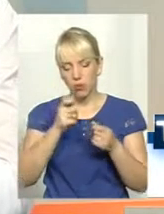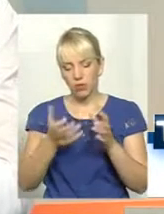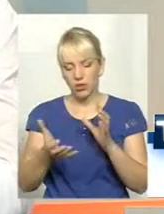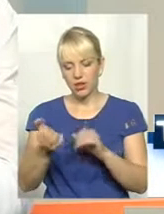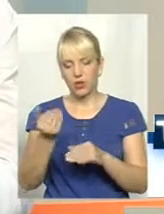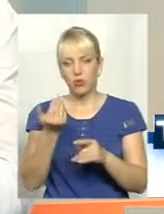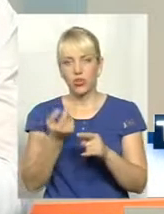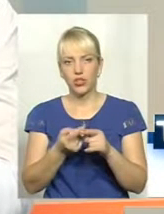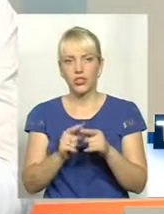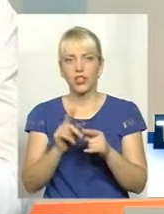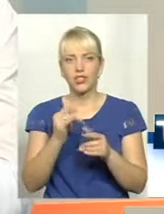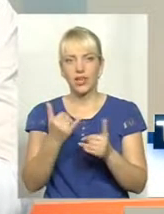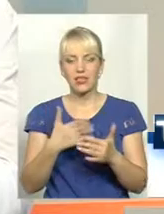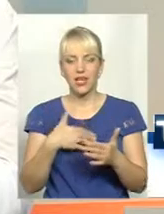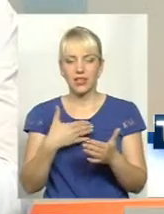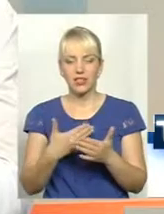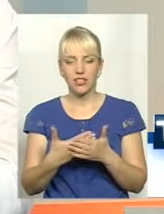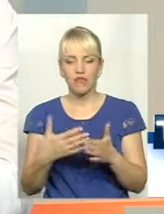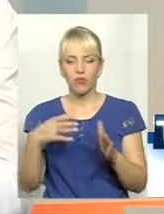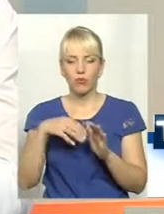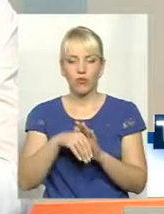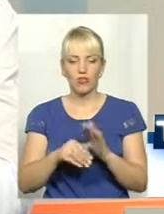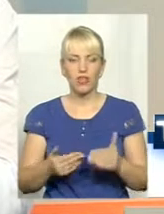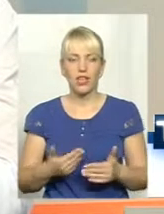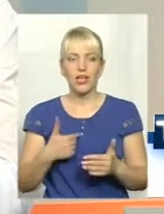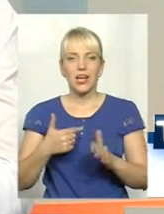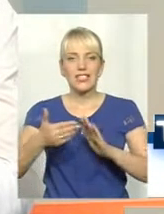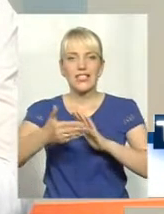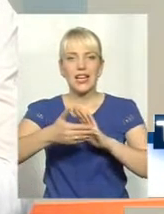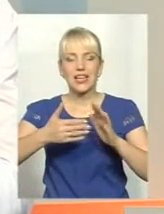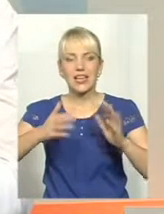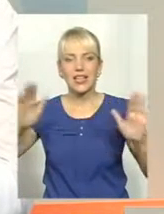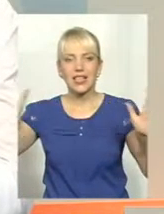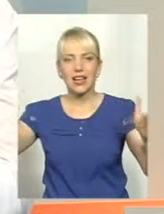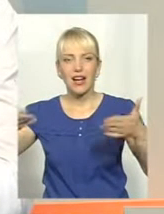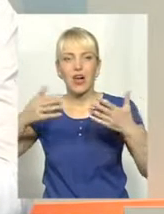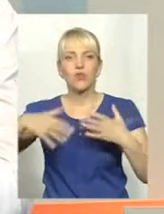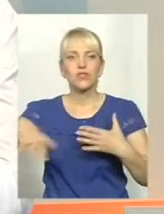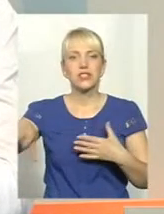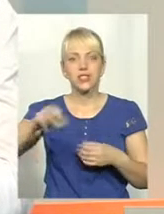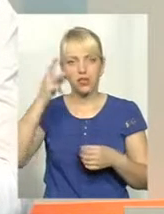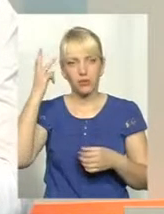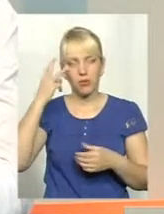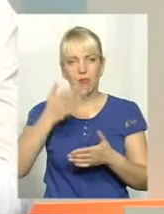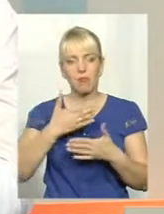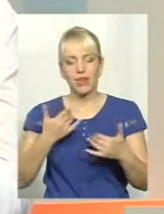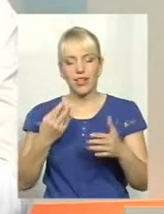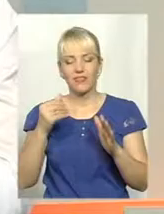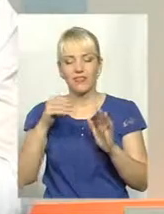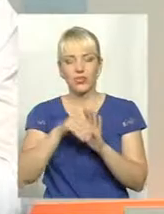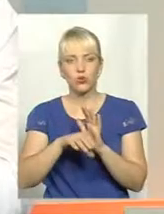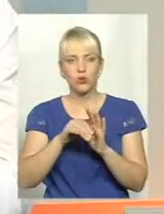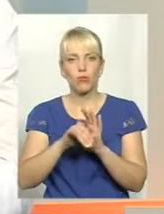бути. І я, наприклад, дякую тим торговим об'єднанням, які відгукнулись на пропозицію